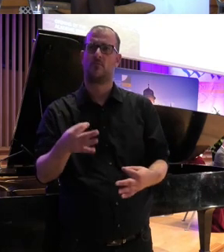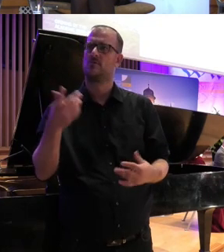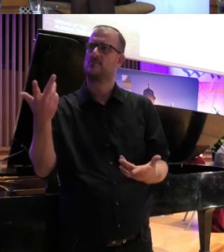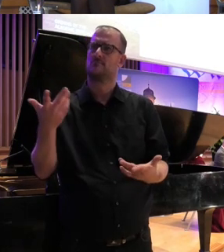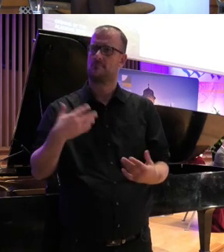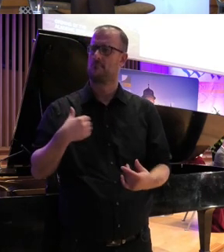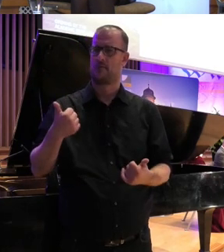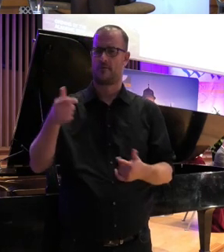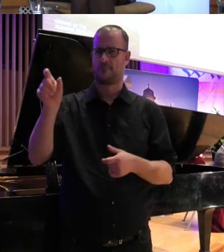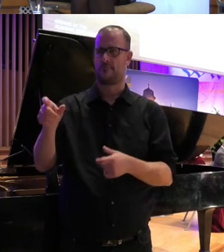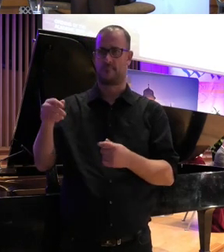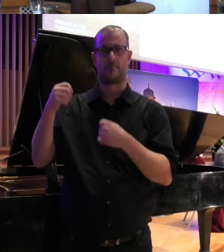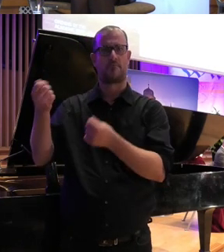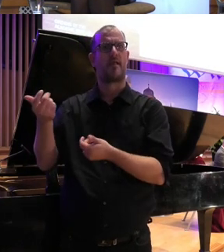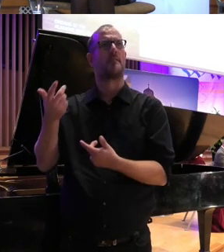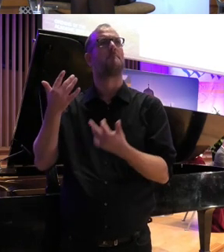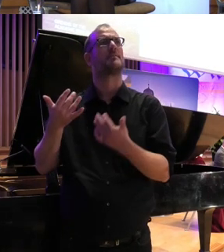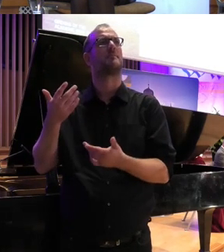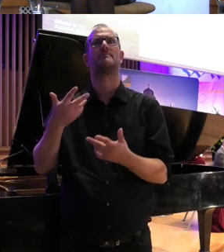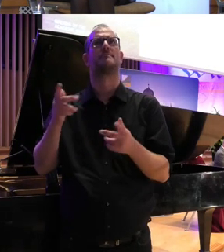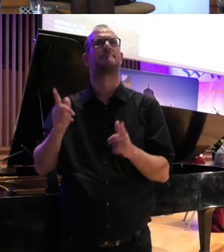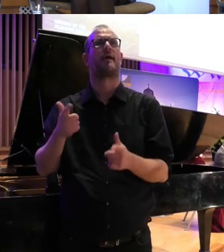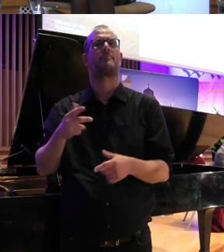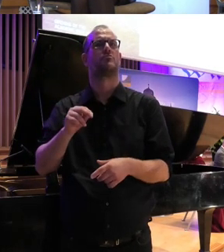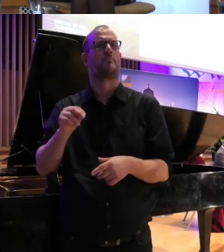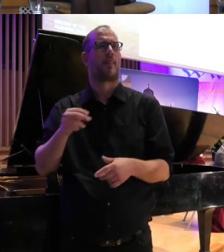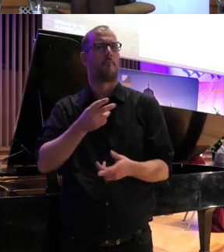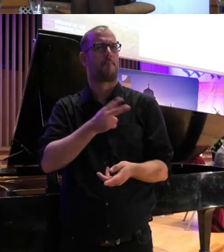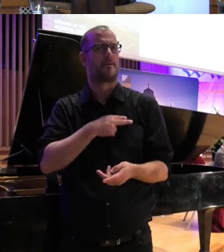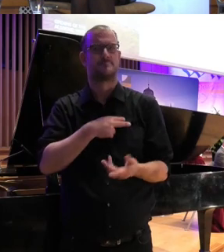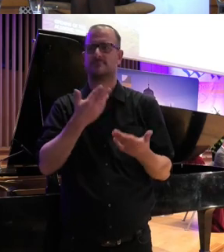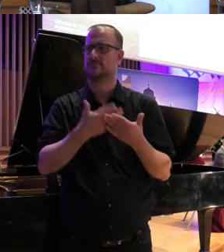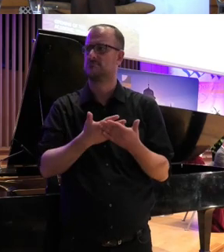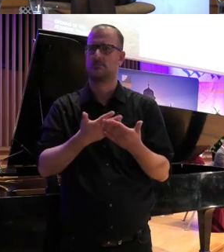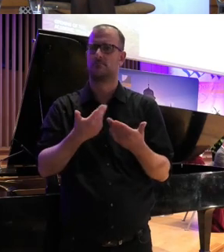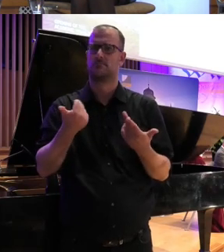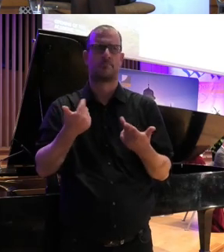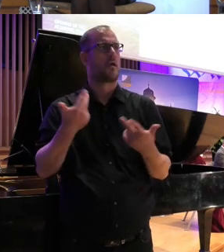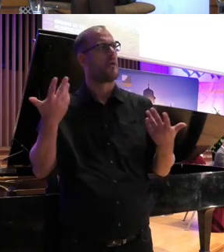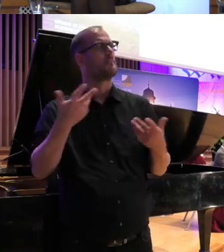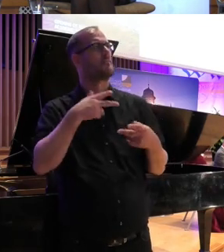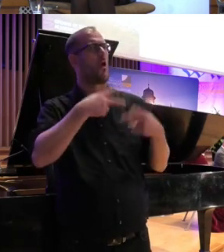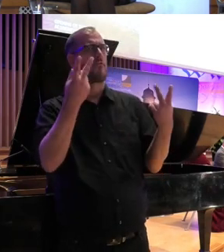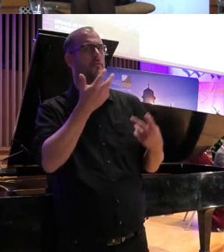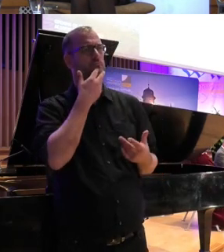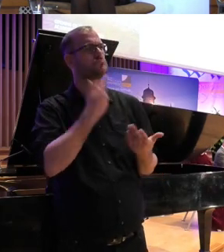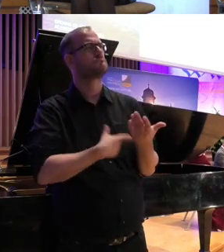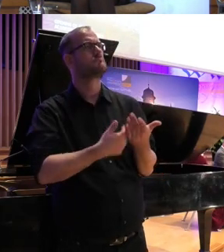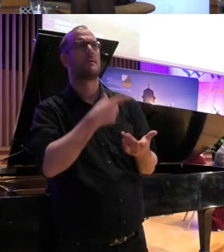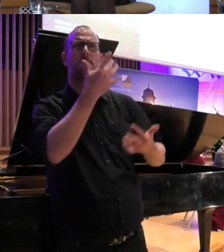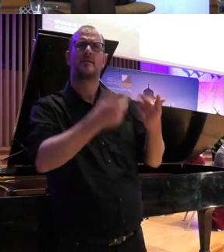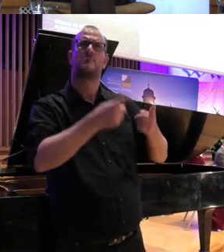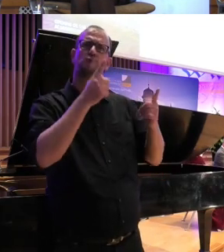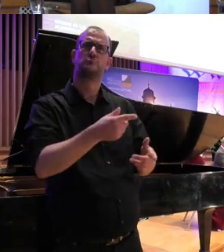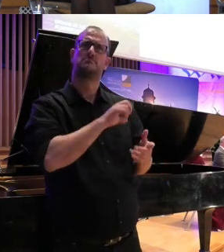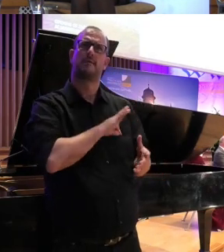Interpretation gekriegt, weil es halt keinen Nobelpreis in der Mathematik gibt und irgendwie bestand dann irgendwie ein öffentliches Verlangen danach, dass es irgendwie den Preis in der Mathematik geben